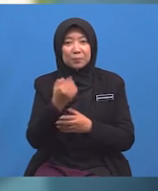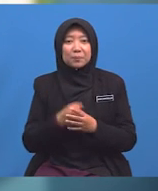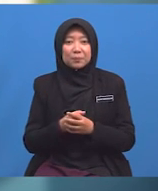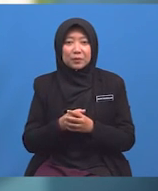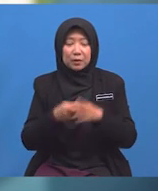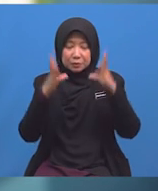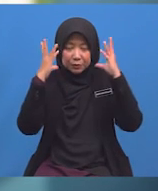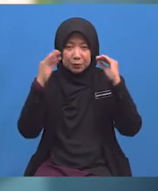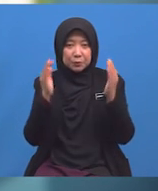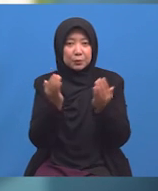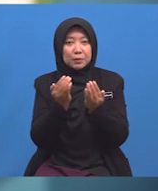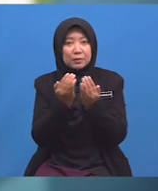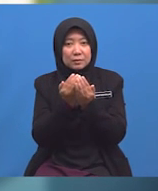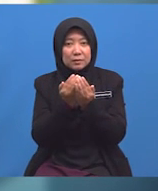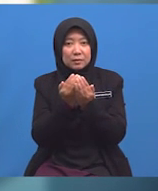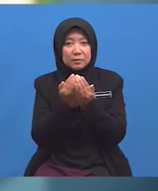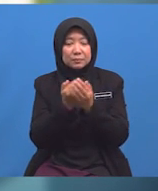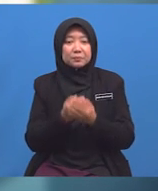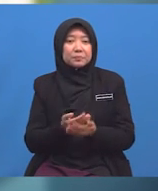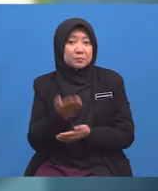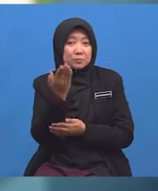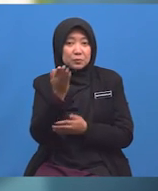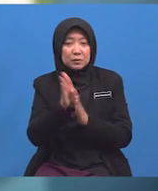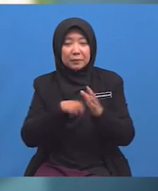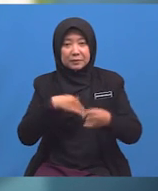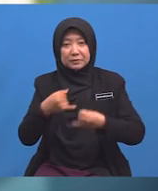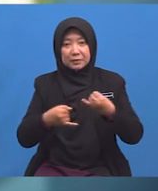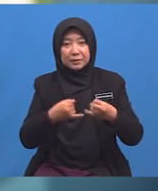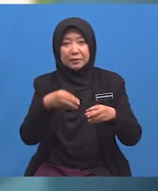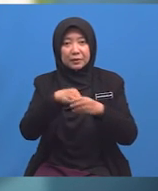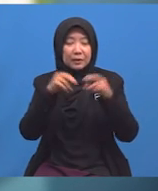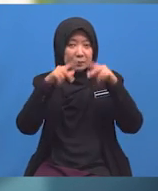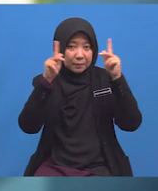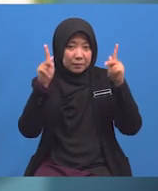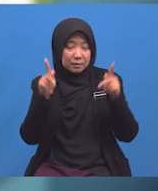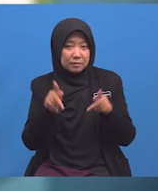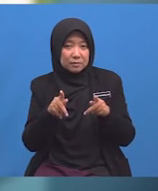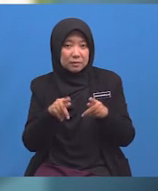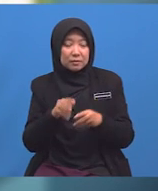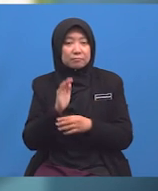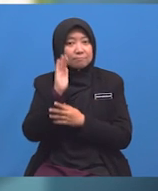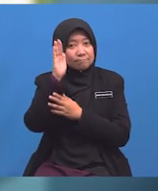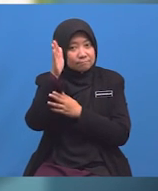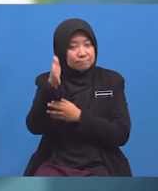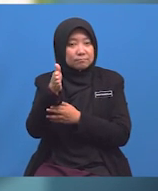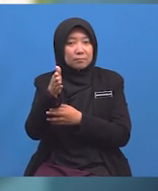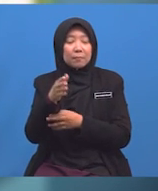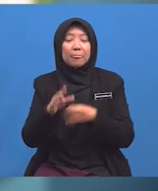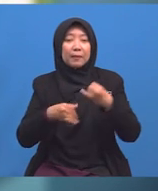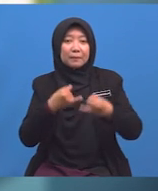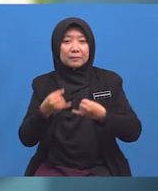Cikgu doakan semoga kamu berjaya dalam peperiksaan yang akan datang dan